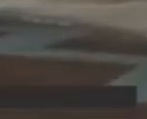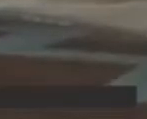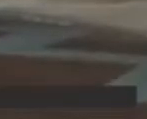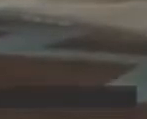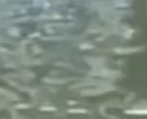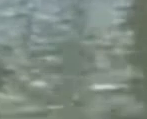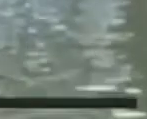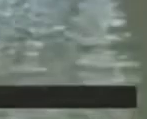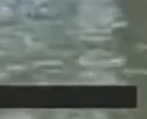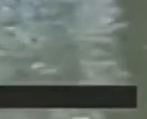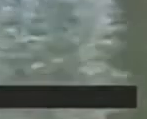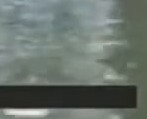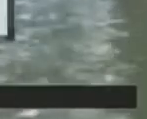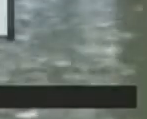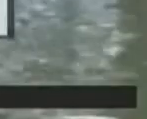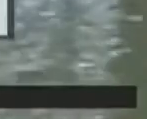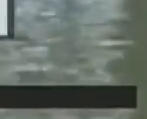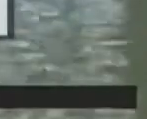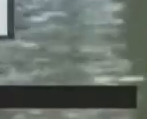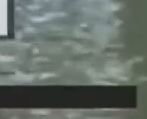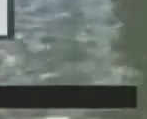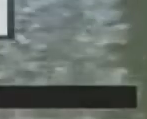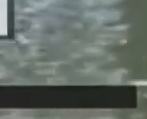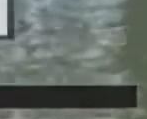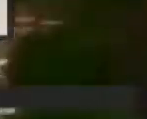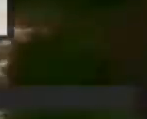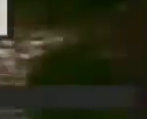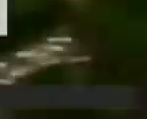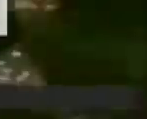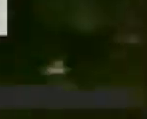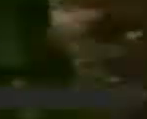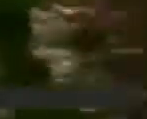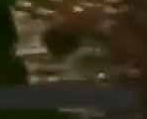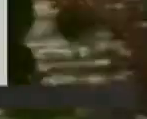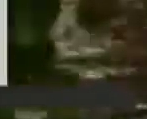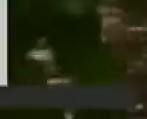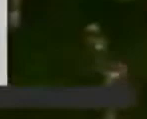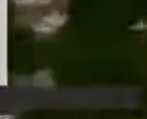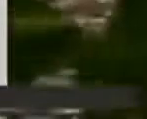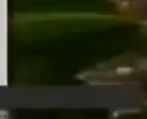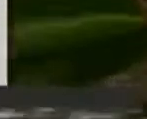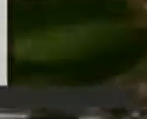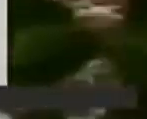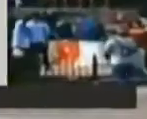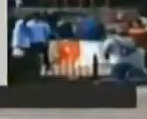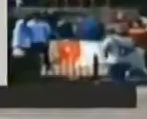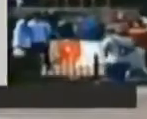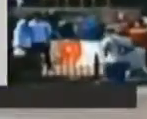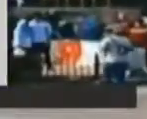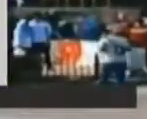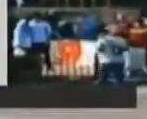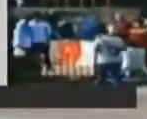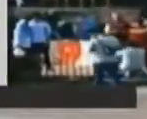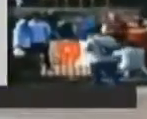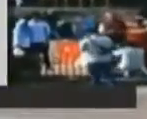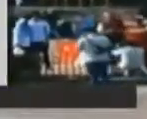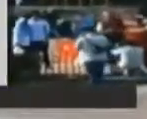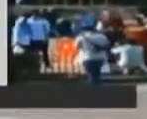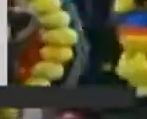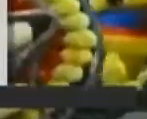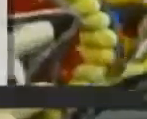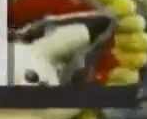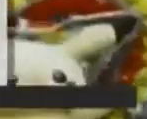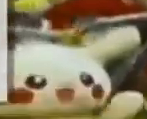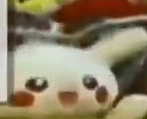Di Melaka, Bukit Katil kini dikenali sebagai Parlimen Hang Tuah Jaya. Macap Jaya dulunya Macap, Pengkalan Batu